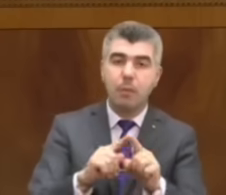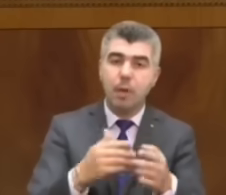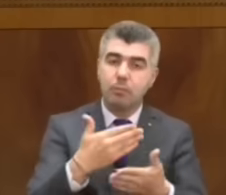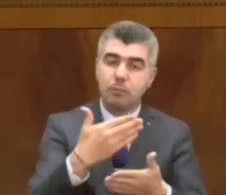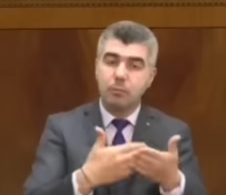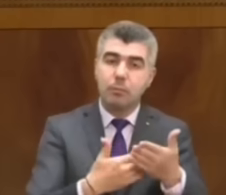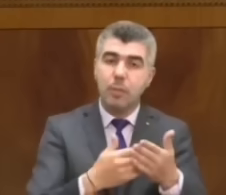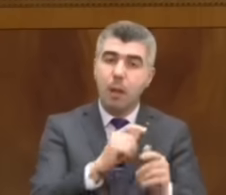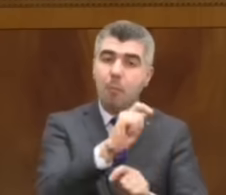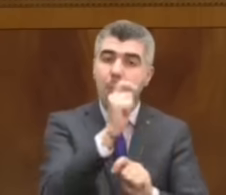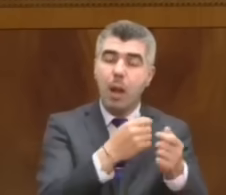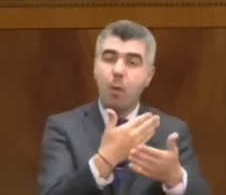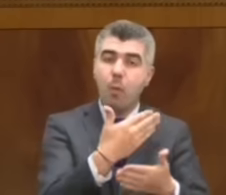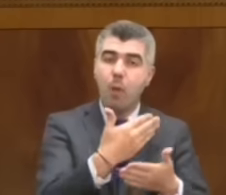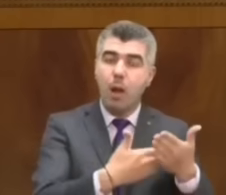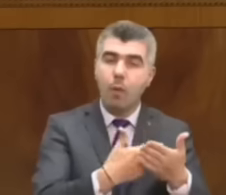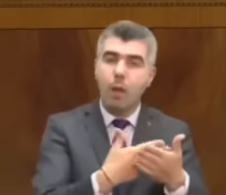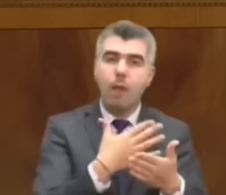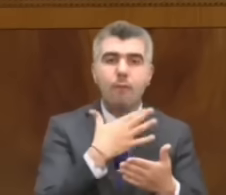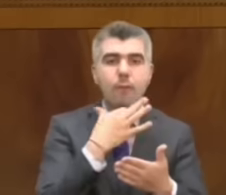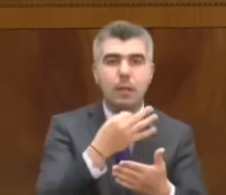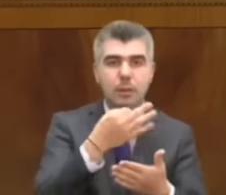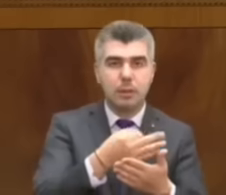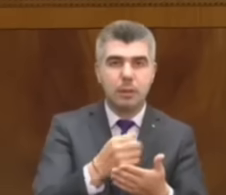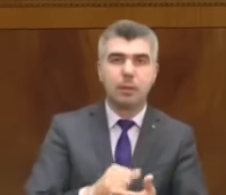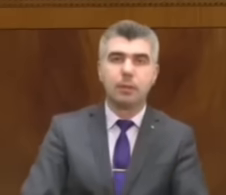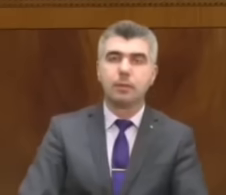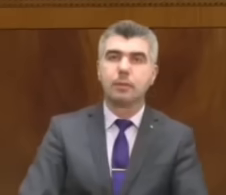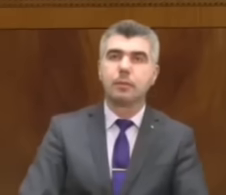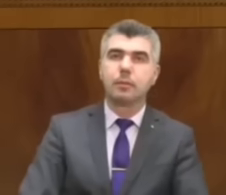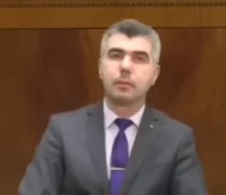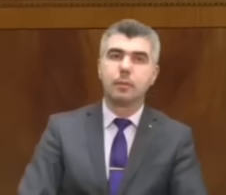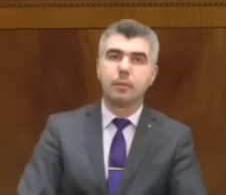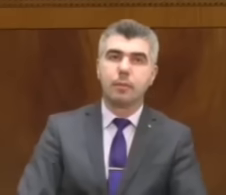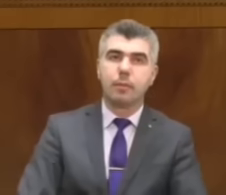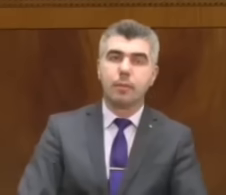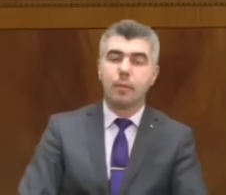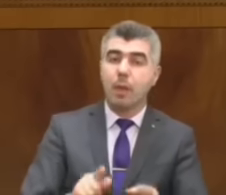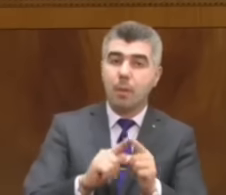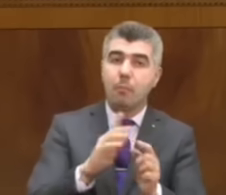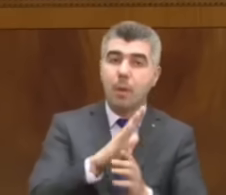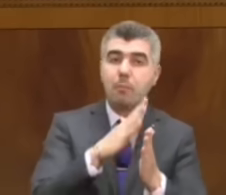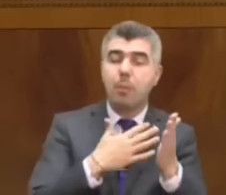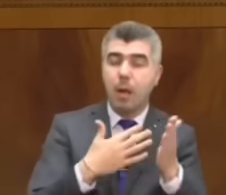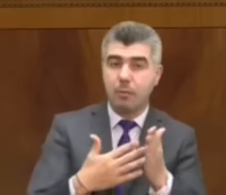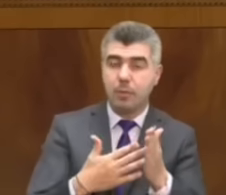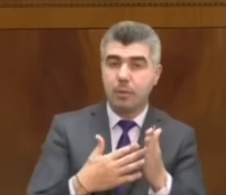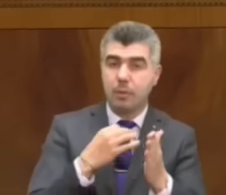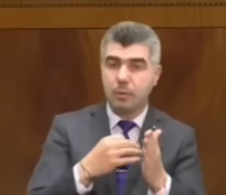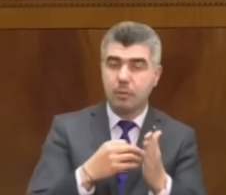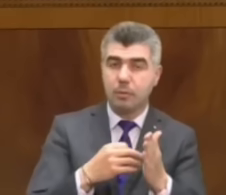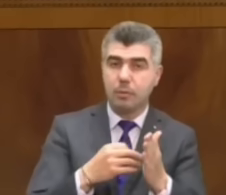التعمير ملينه ومخففه. لذلك بهذا البرنامج ايضا غادي نتوقعوا